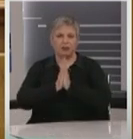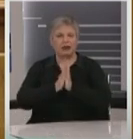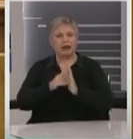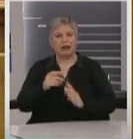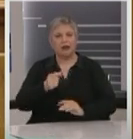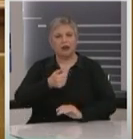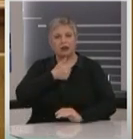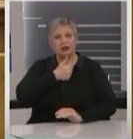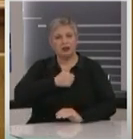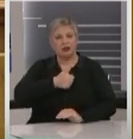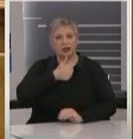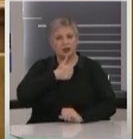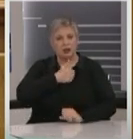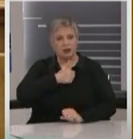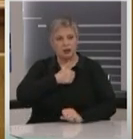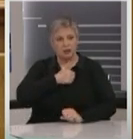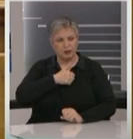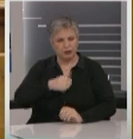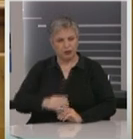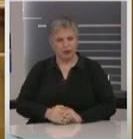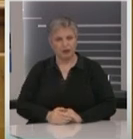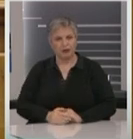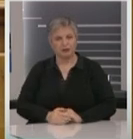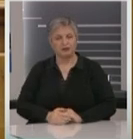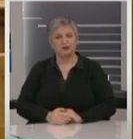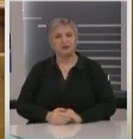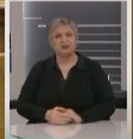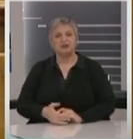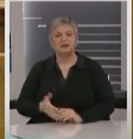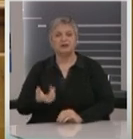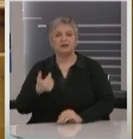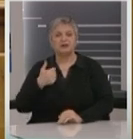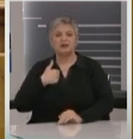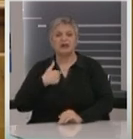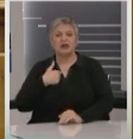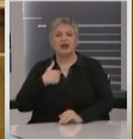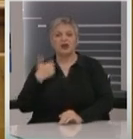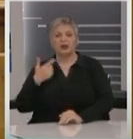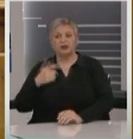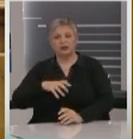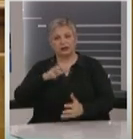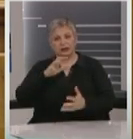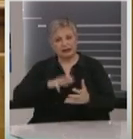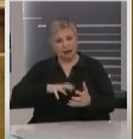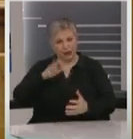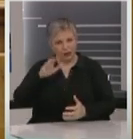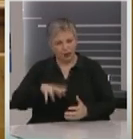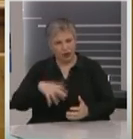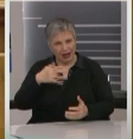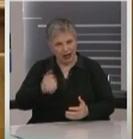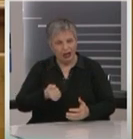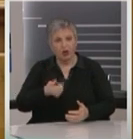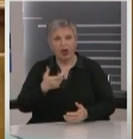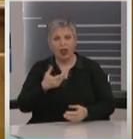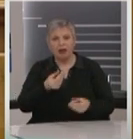διότι βρέθηκα και στην ανάγκη να απαντήσω και εκτός κειμένου, το κάνω συχνά, σε αυτά που είπε ο κ.